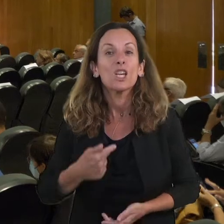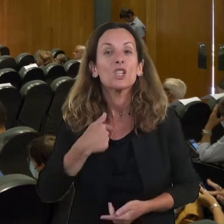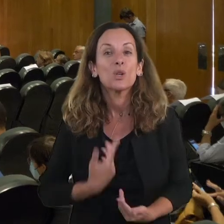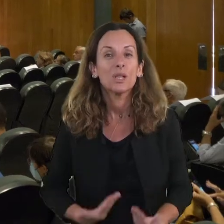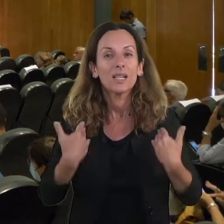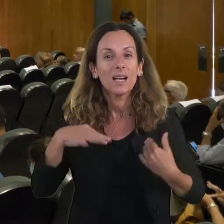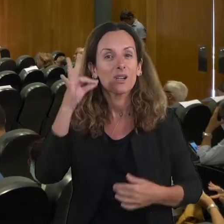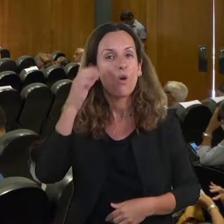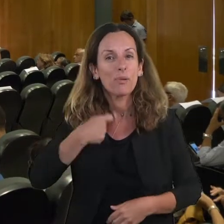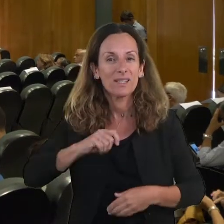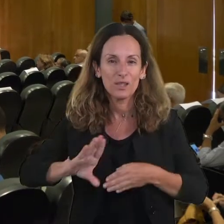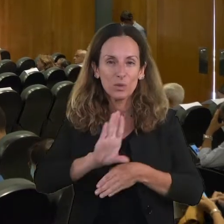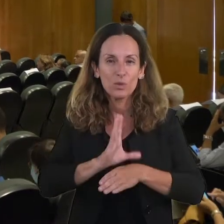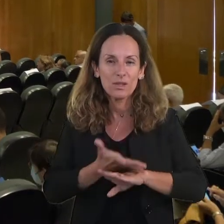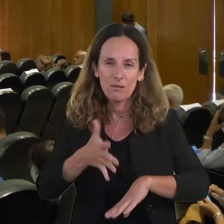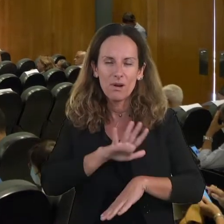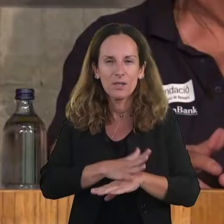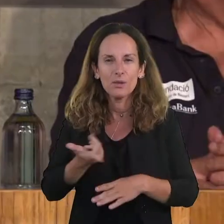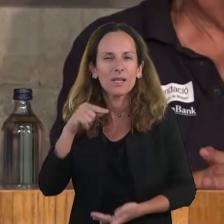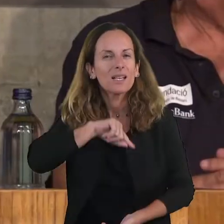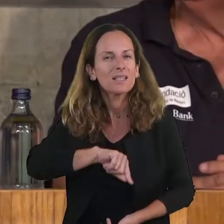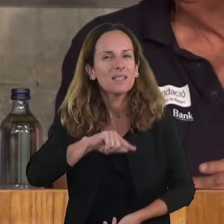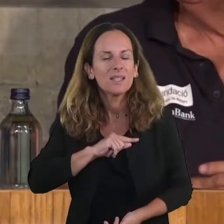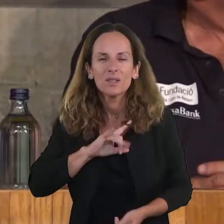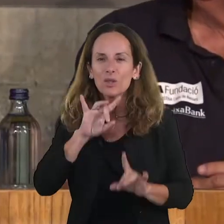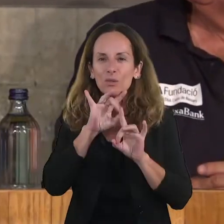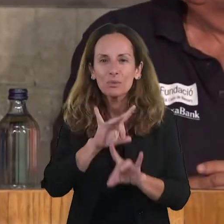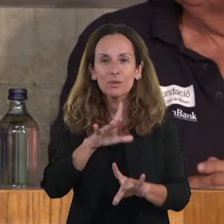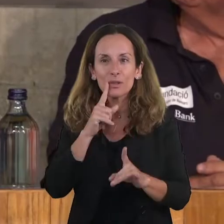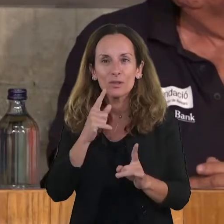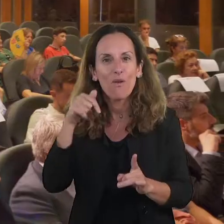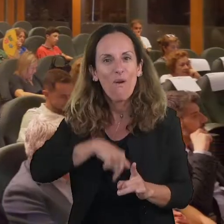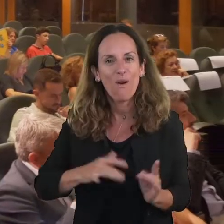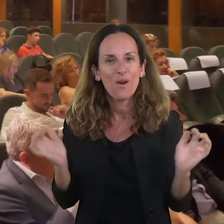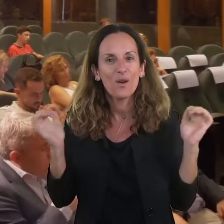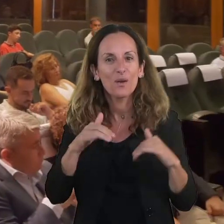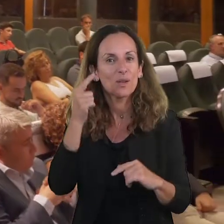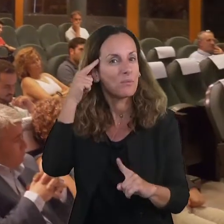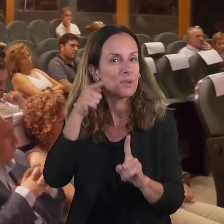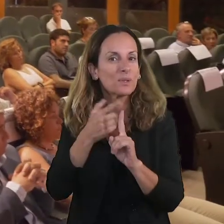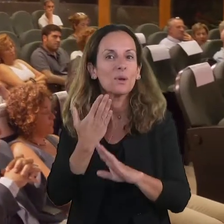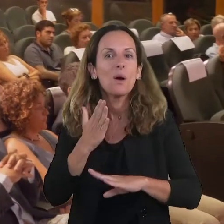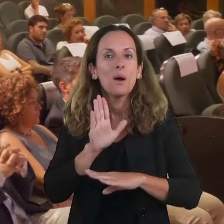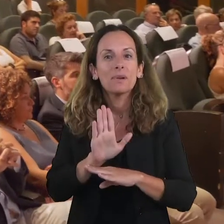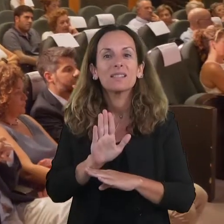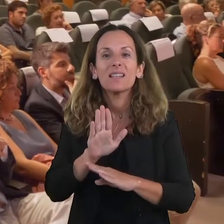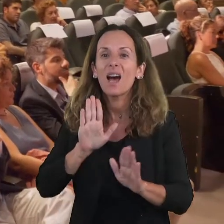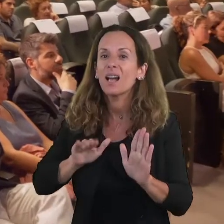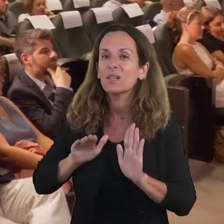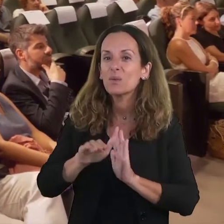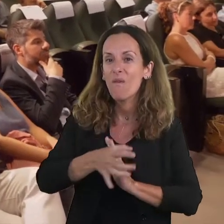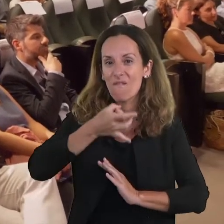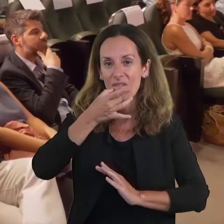per jo com a presidenta del Consell de Mallorca és un plaer poder compartir aquesta trobada avui per presentar la marxa de Palma a